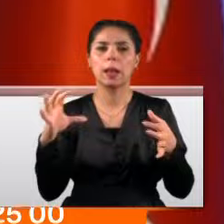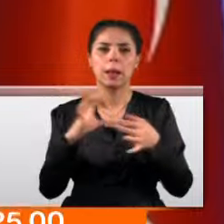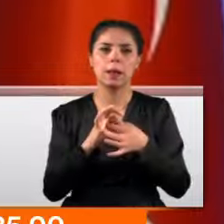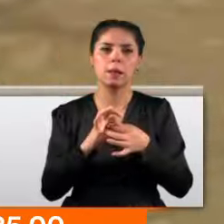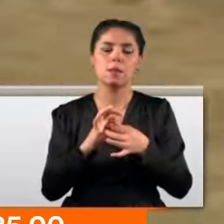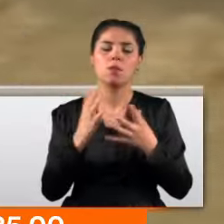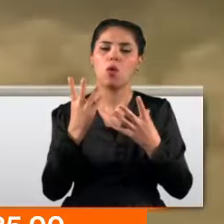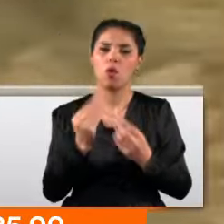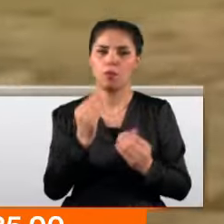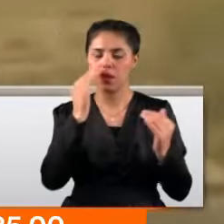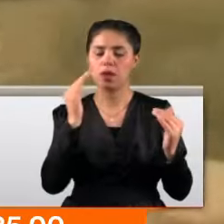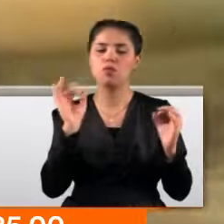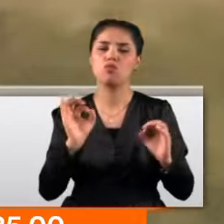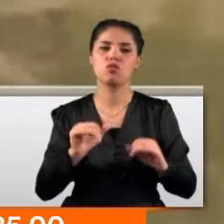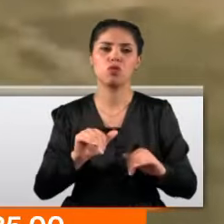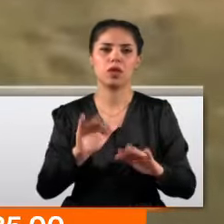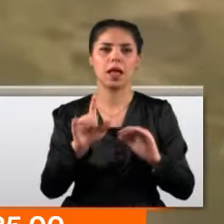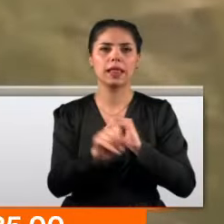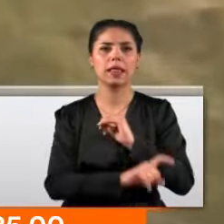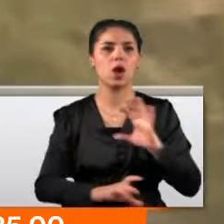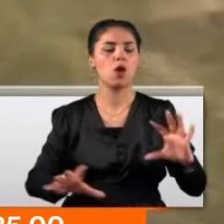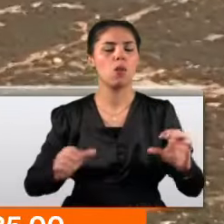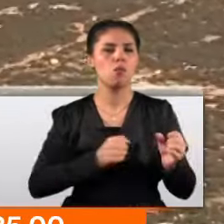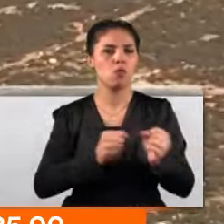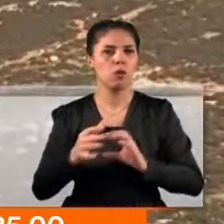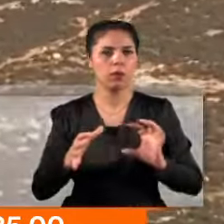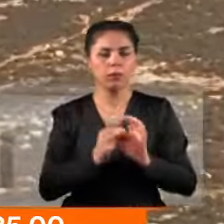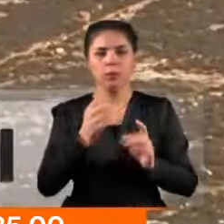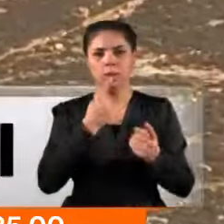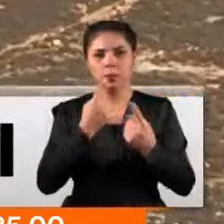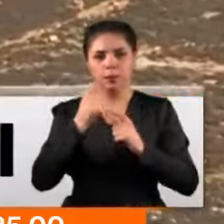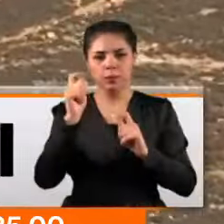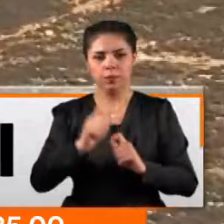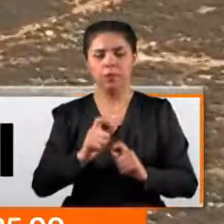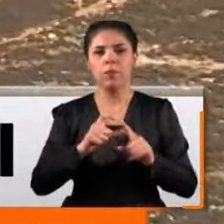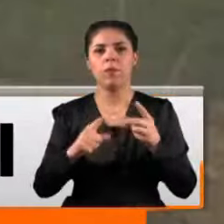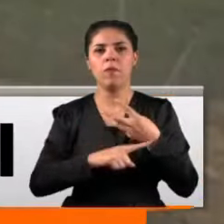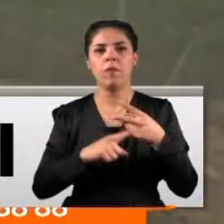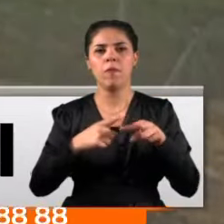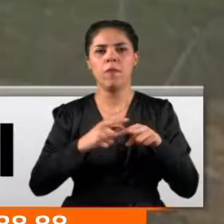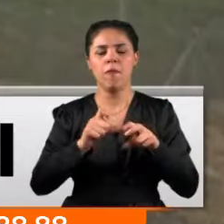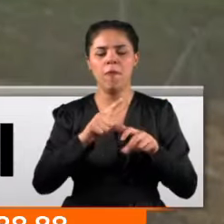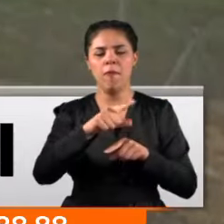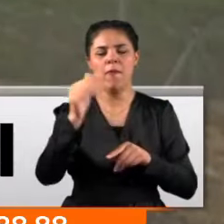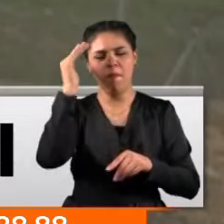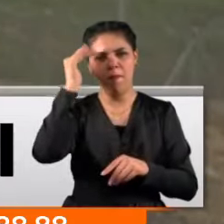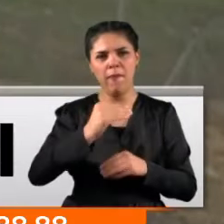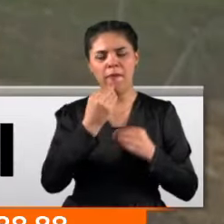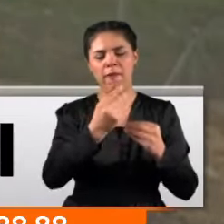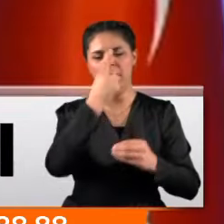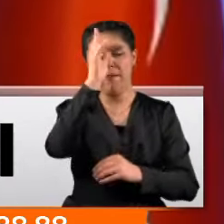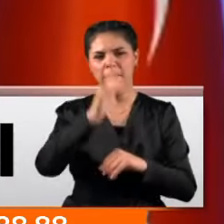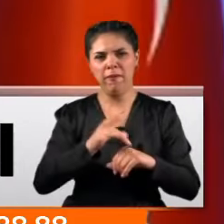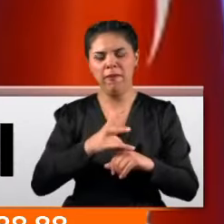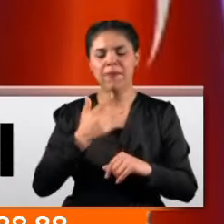mümkün değildir. Sözü terörle mücadeleye getirdi. DAEŞ'ı bozguna uğratan tek ülkeyiz dedi. Dayanışma bekliyoruz diye devam